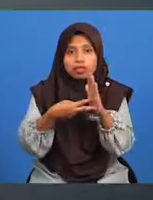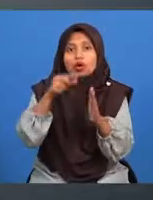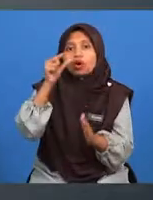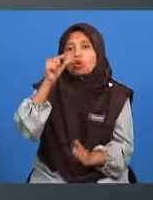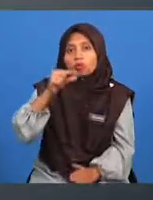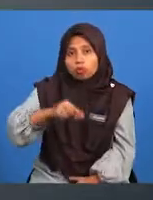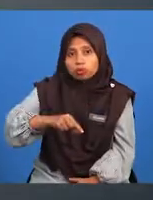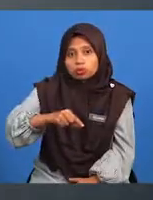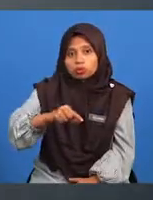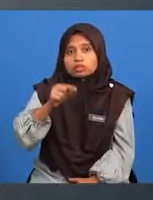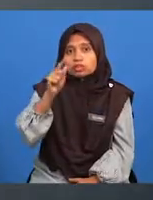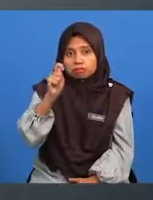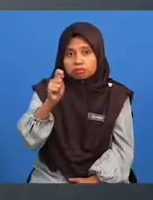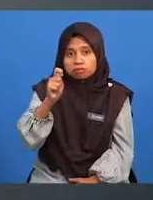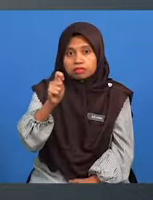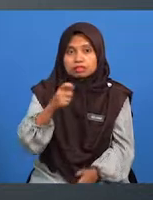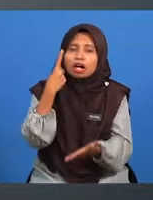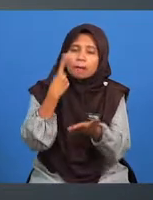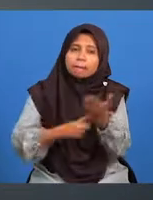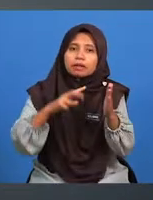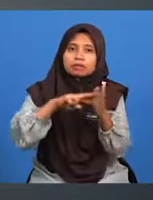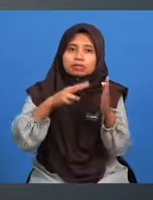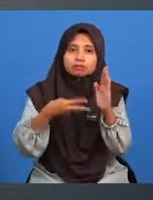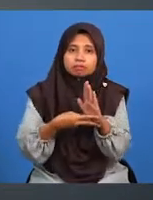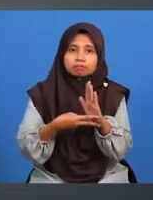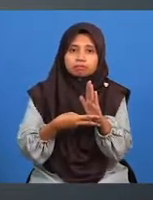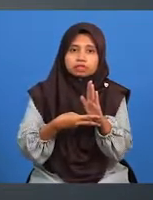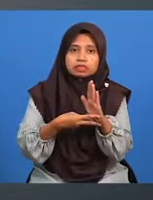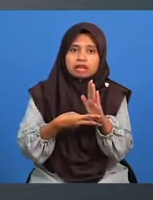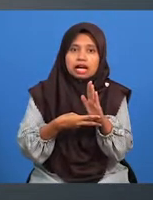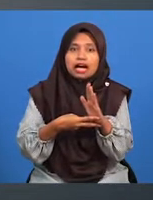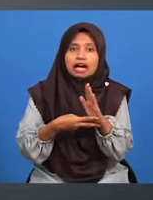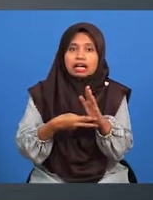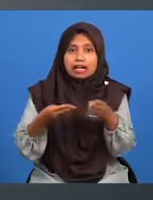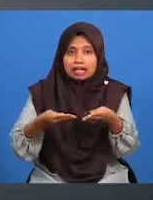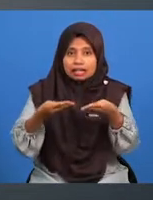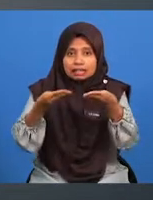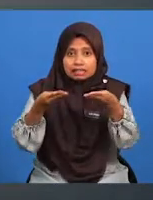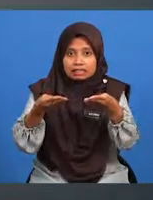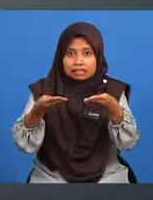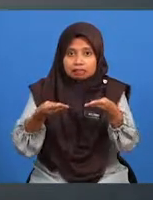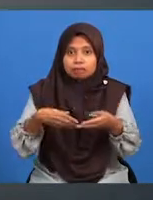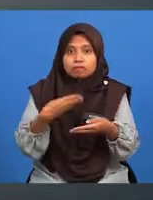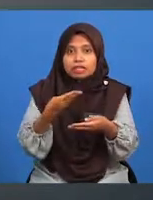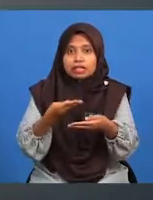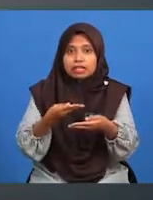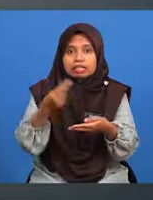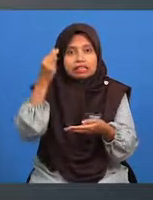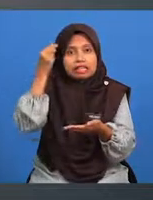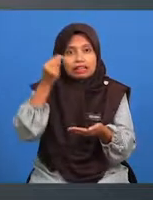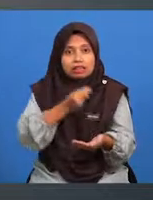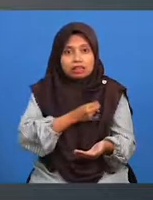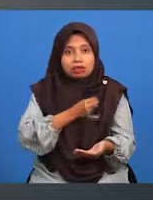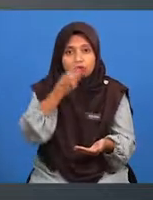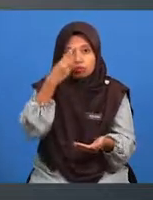Tabarru'at. Uqudut Tabarru'at bermaksud akad untuk memberikan harta atau